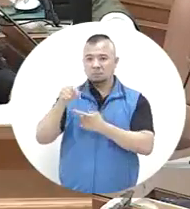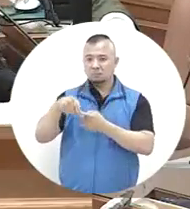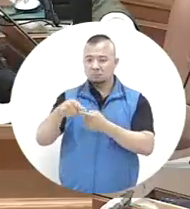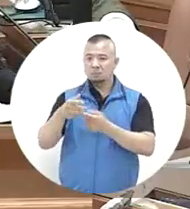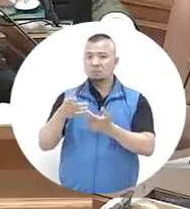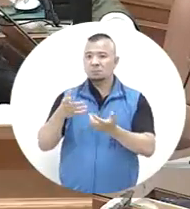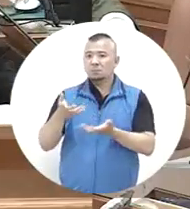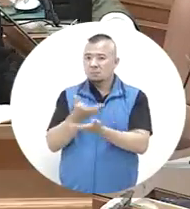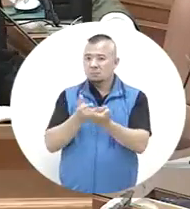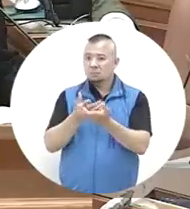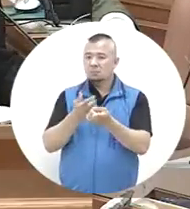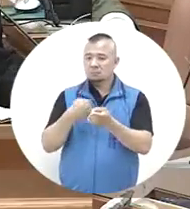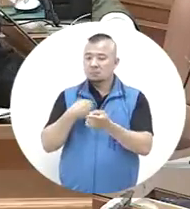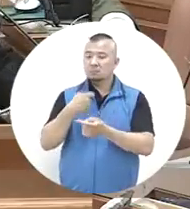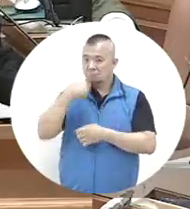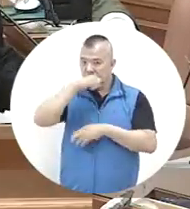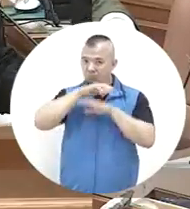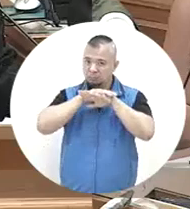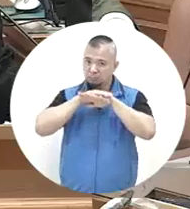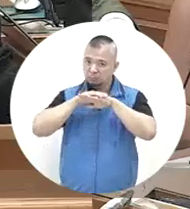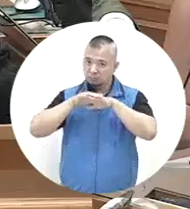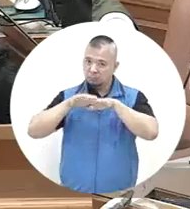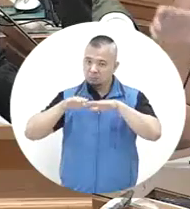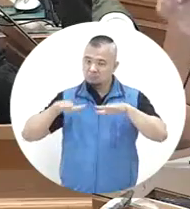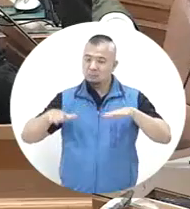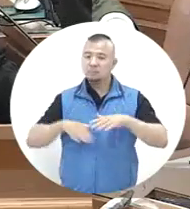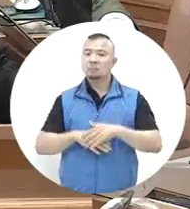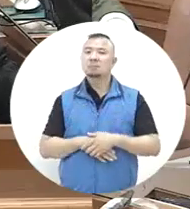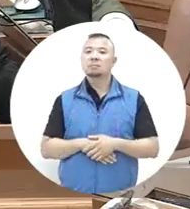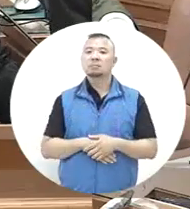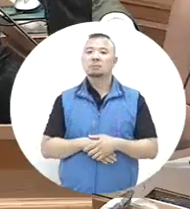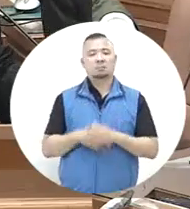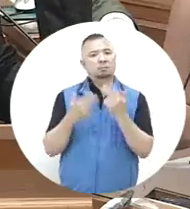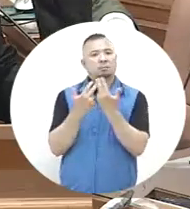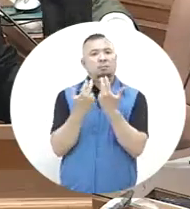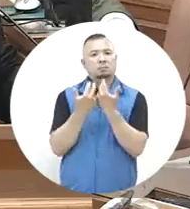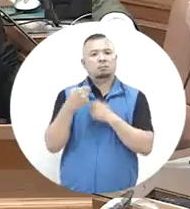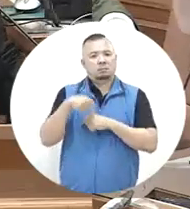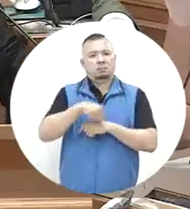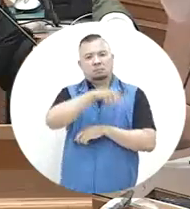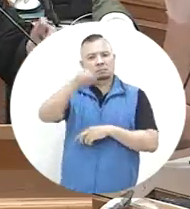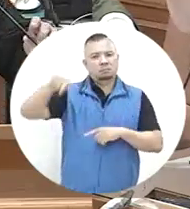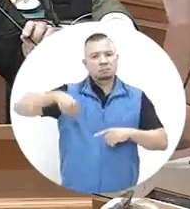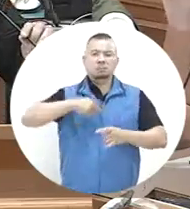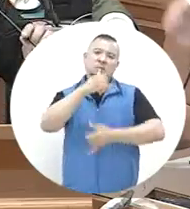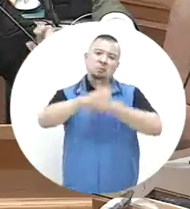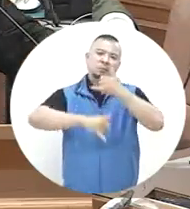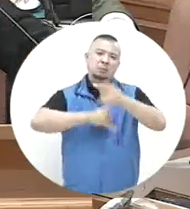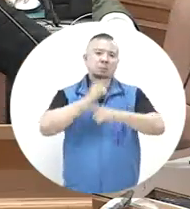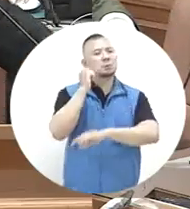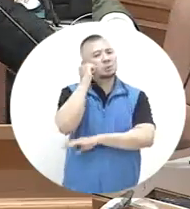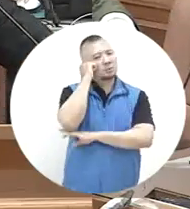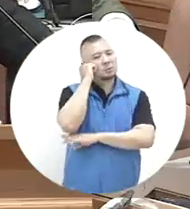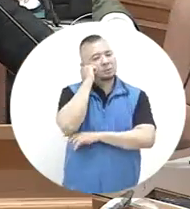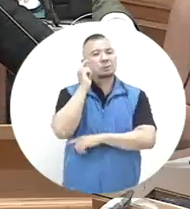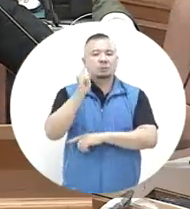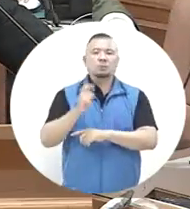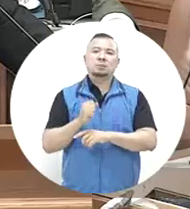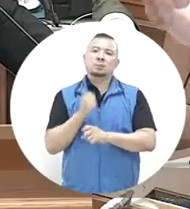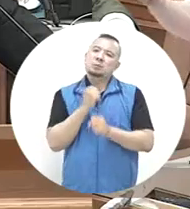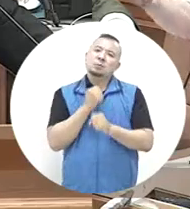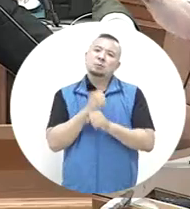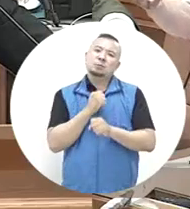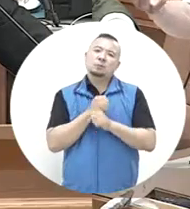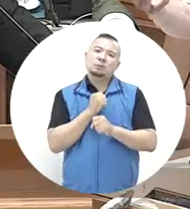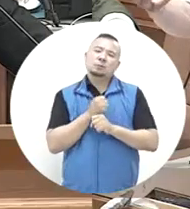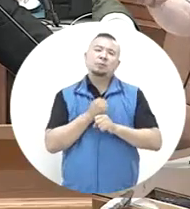安全的，我们是可以在新北才能安居乐业。如果说市政做得好的话，是不是这样子？如